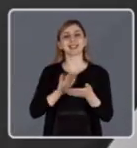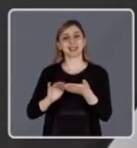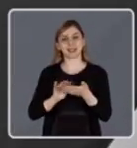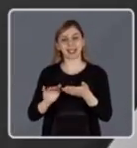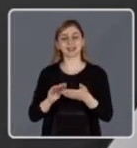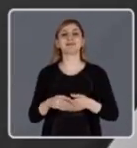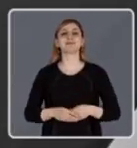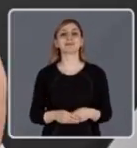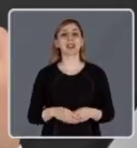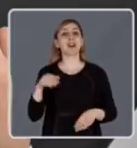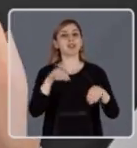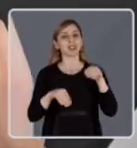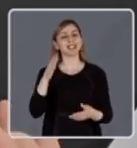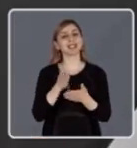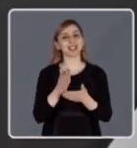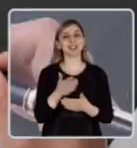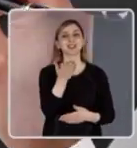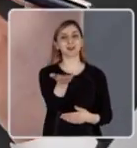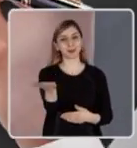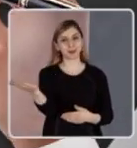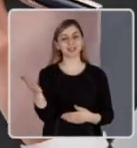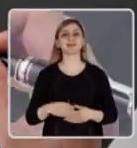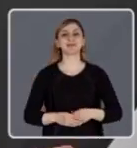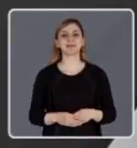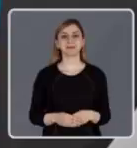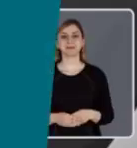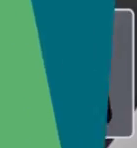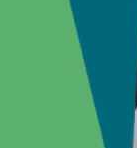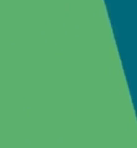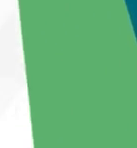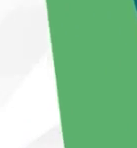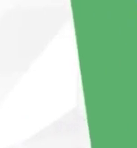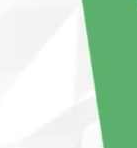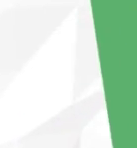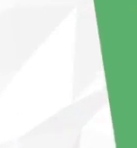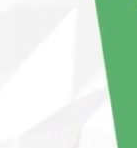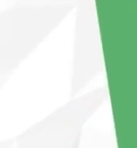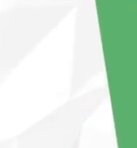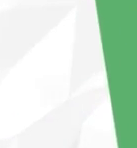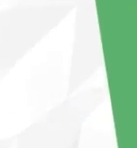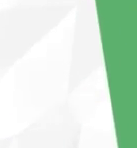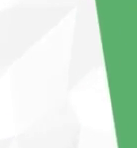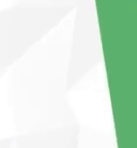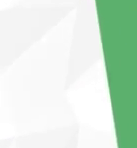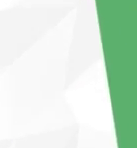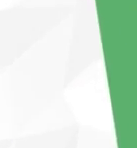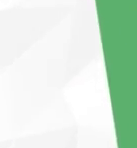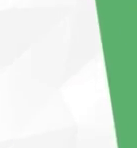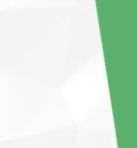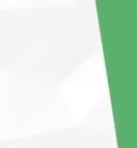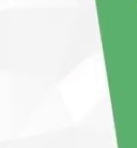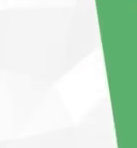të votoni vetë duke përdorur maskën me alfabetin Braille. Votoni. Është drejta juaj të zgjidhni.